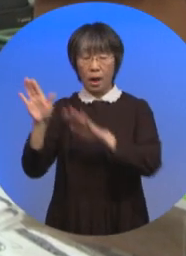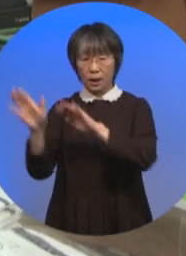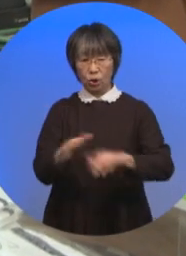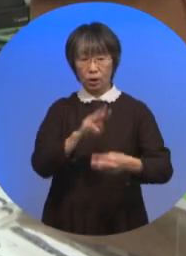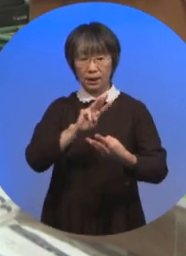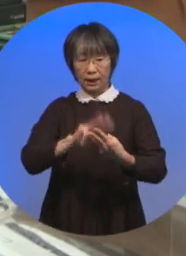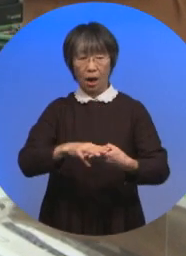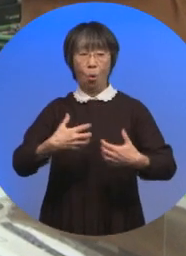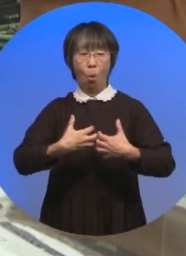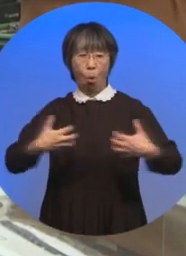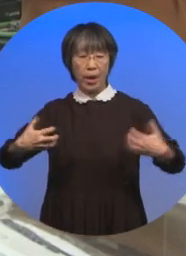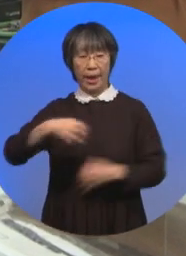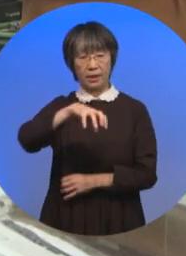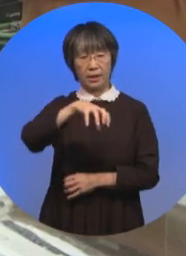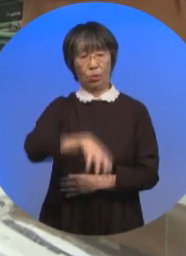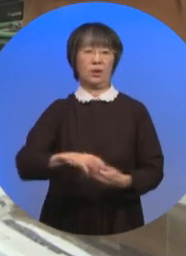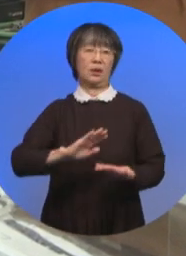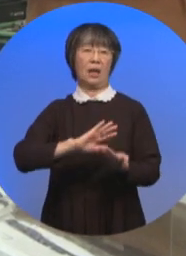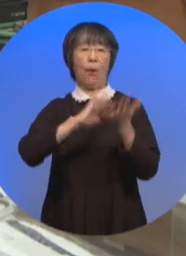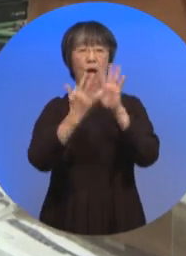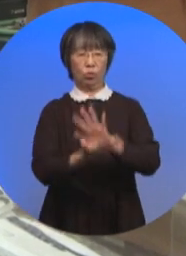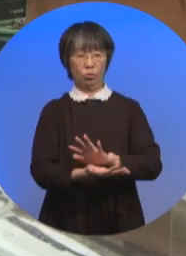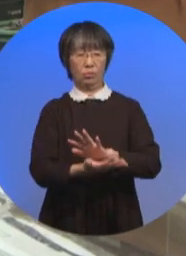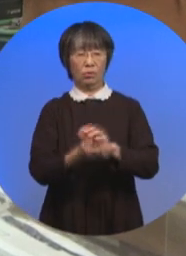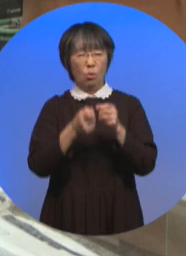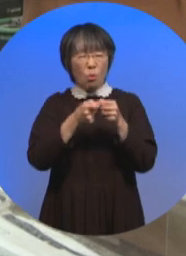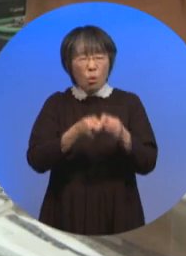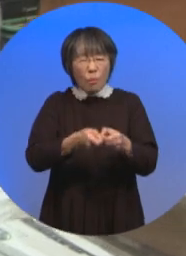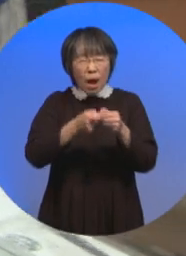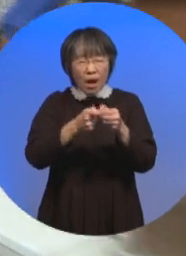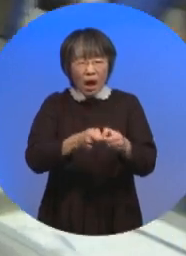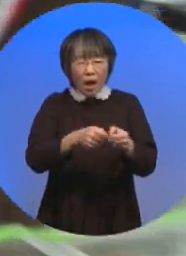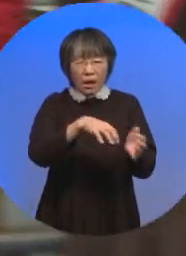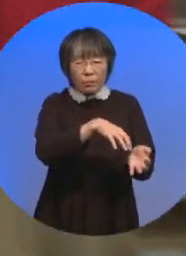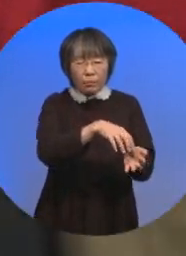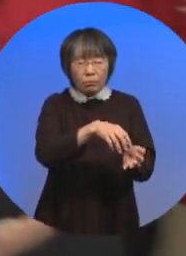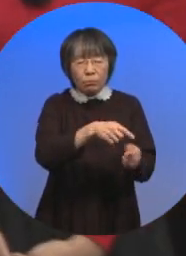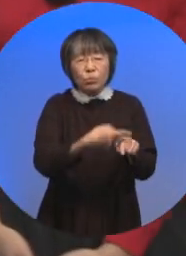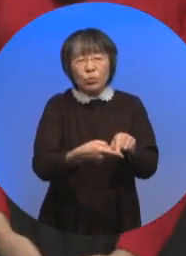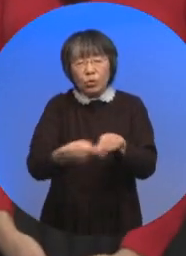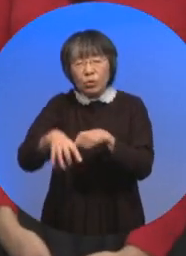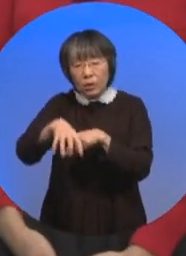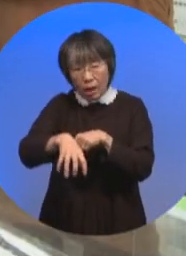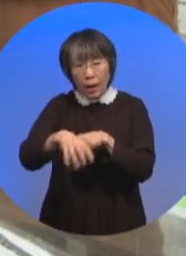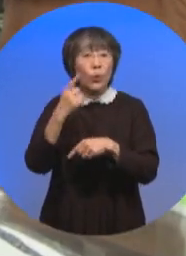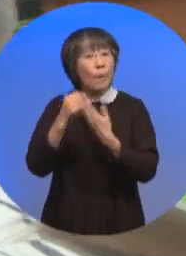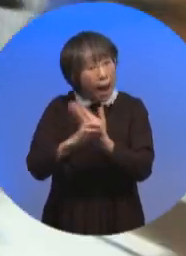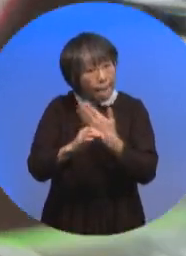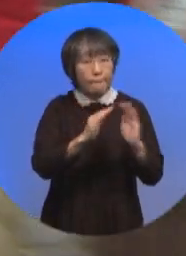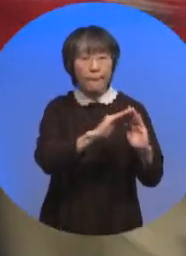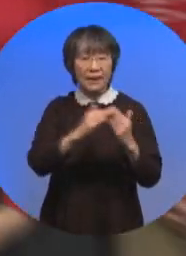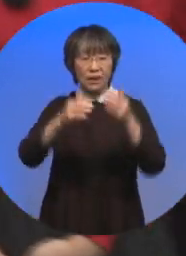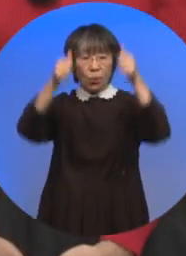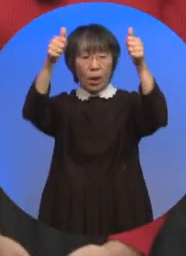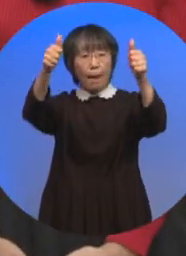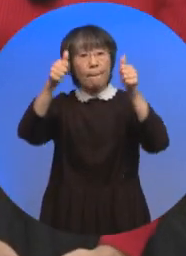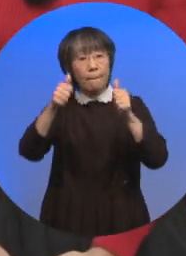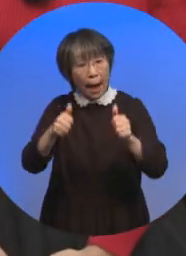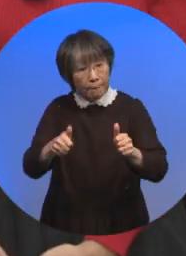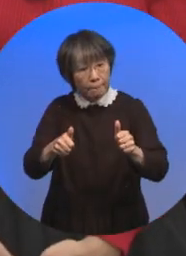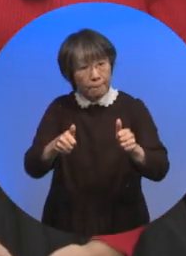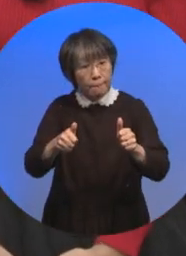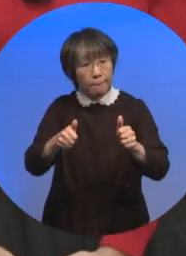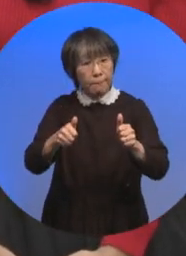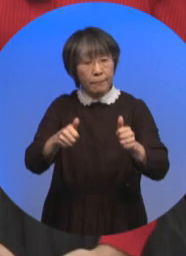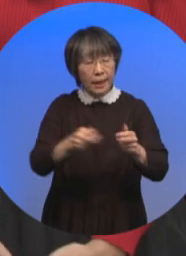はい、いろんなあの細かいこと、町のこう看板のこととかね、あそういう規制とかもね できる、